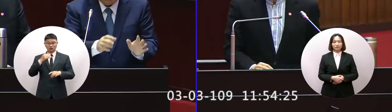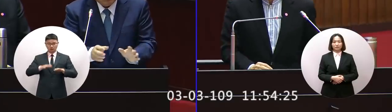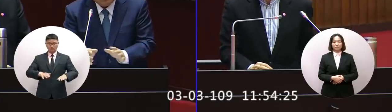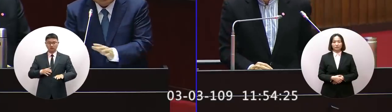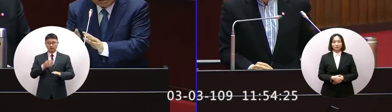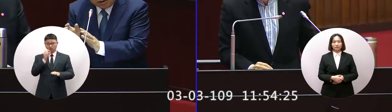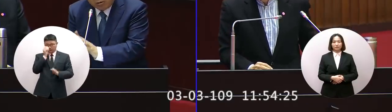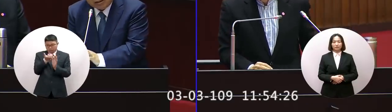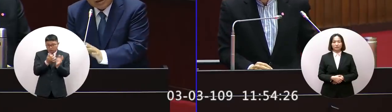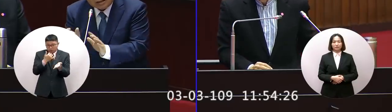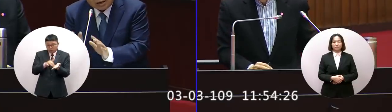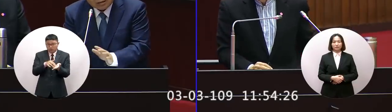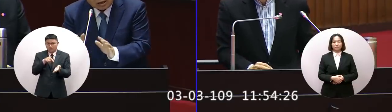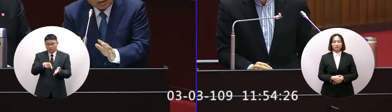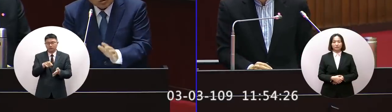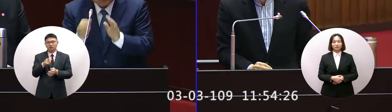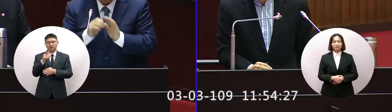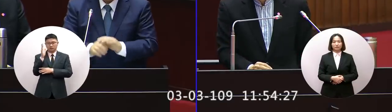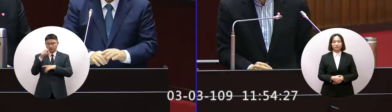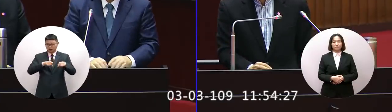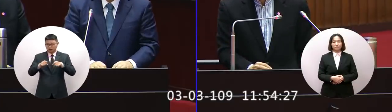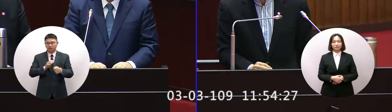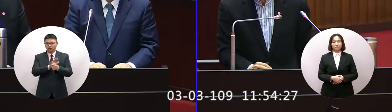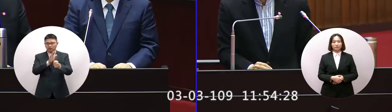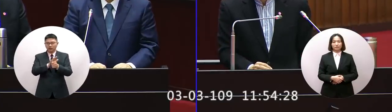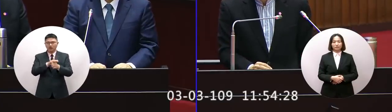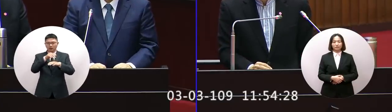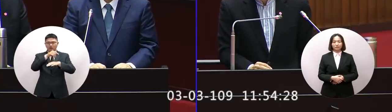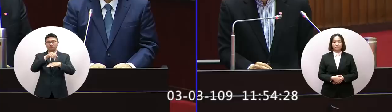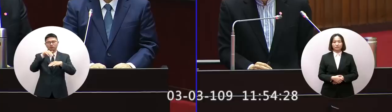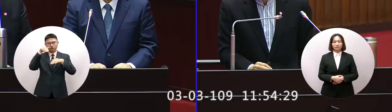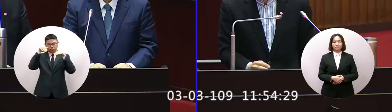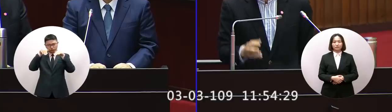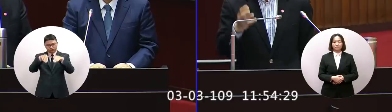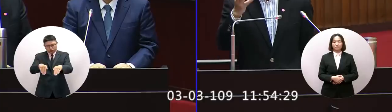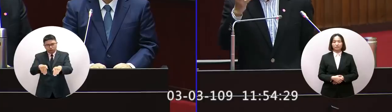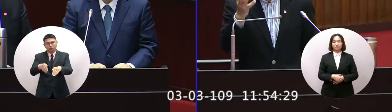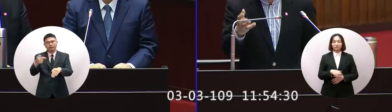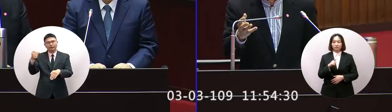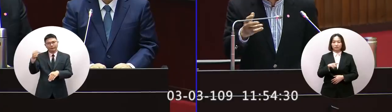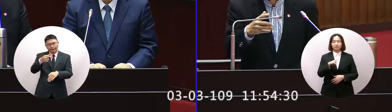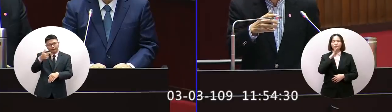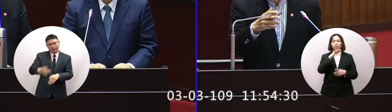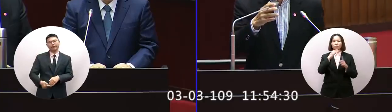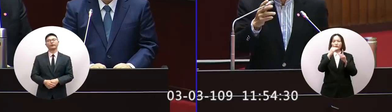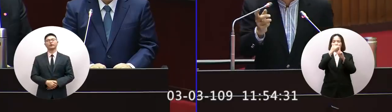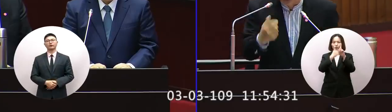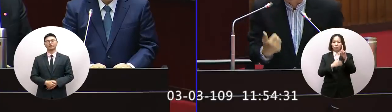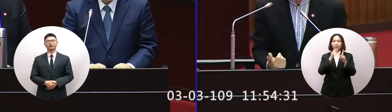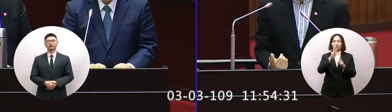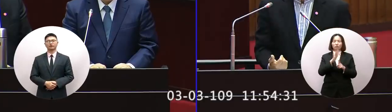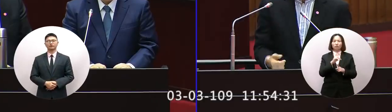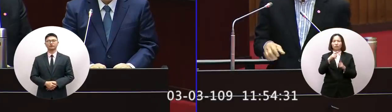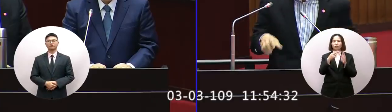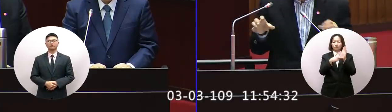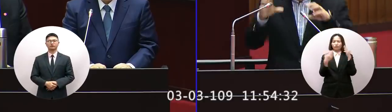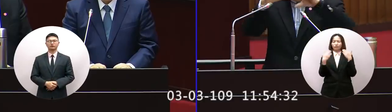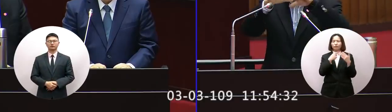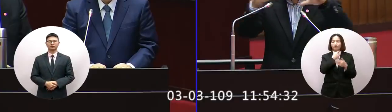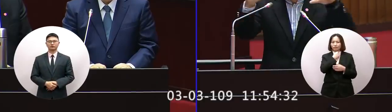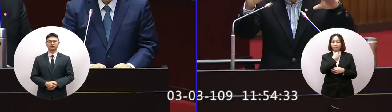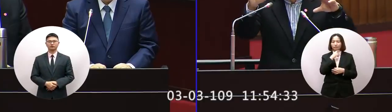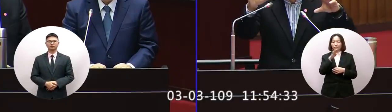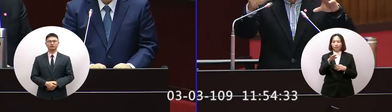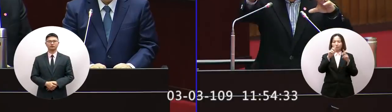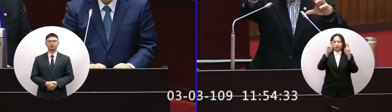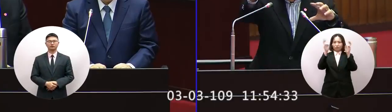施我們可以減緩他降低的速度所以他還是降低啦所以你要講清楚但是